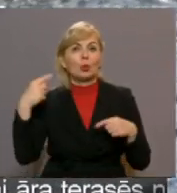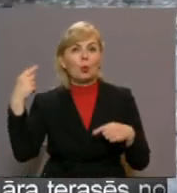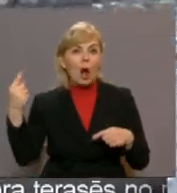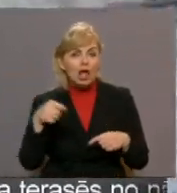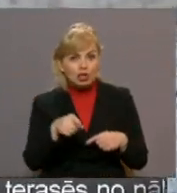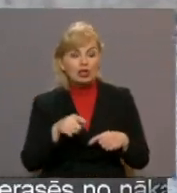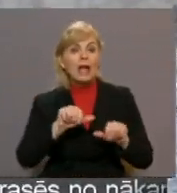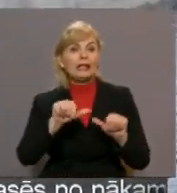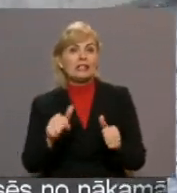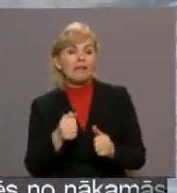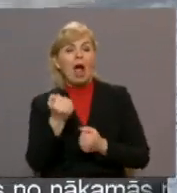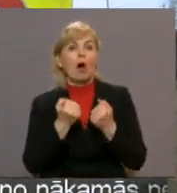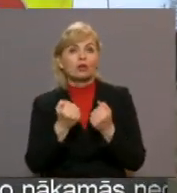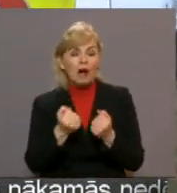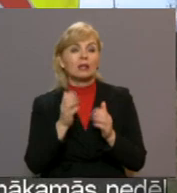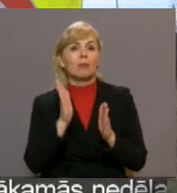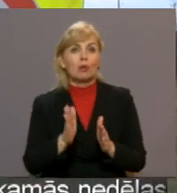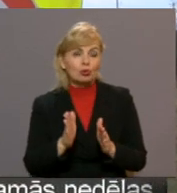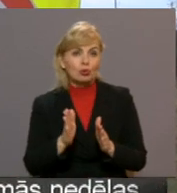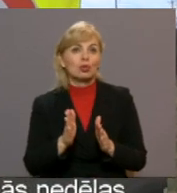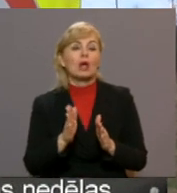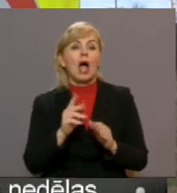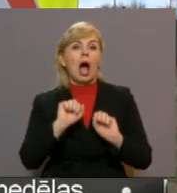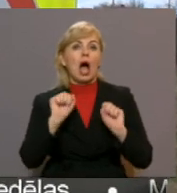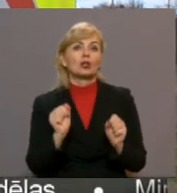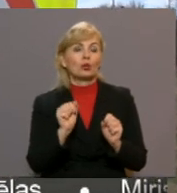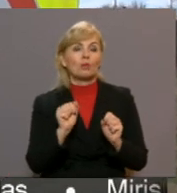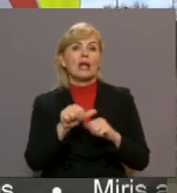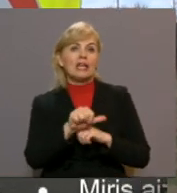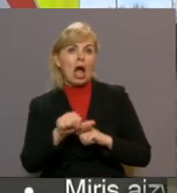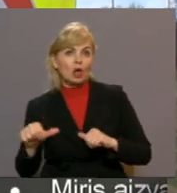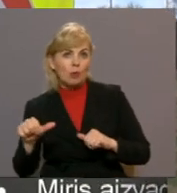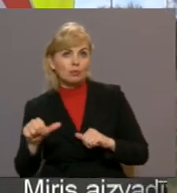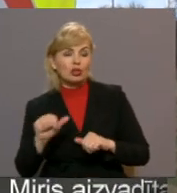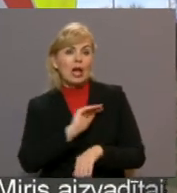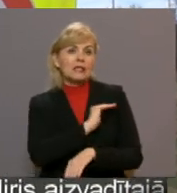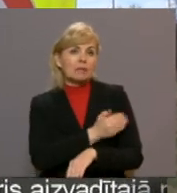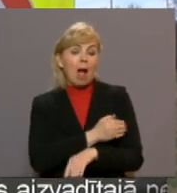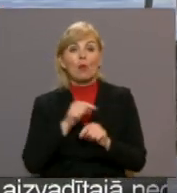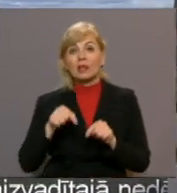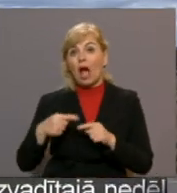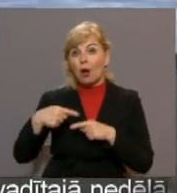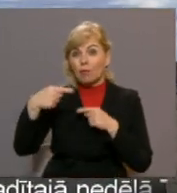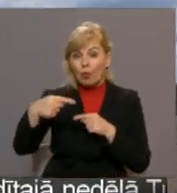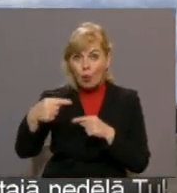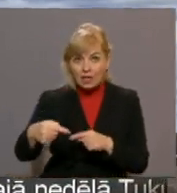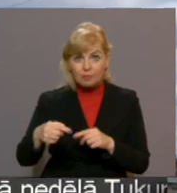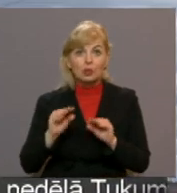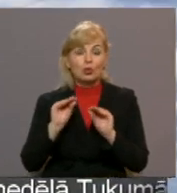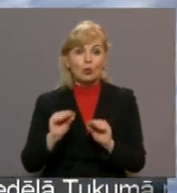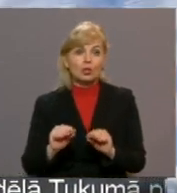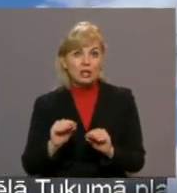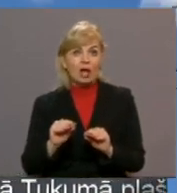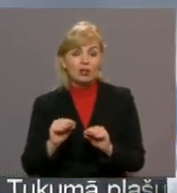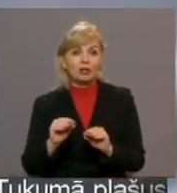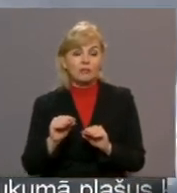ribjoslu izveide, autovadītājiem būs jāsaskaras ar ātrumu ierobežojumiem, un tie būs spēkā arī tajos posmos, kur uzstādīts